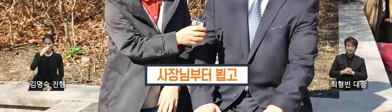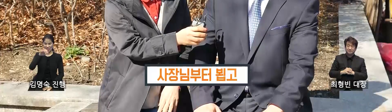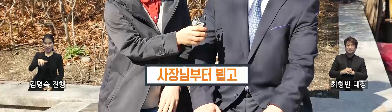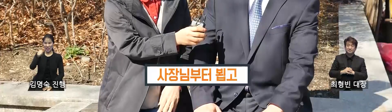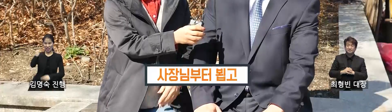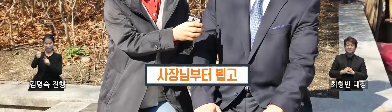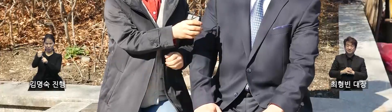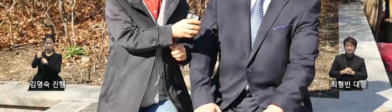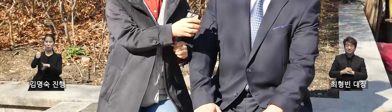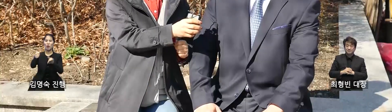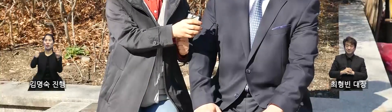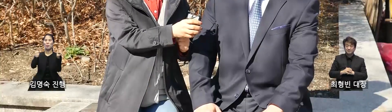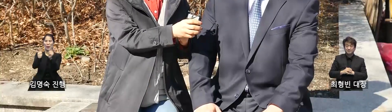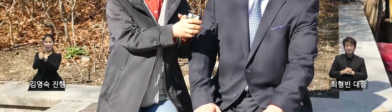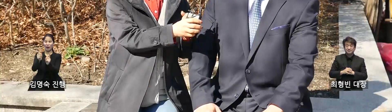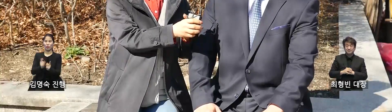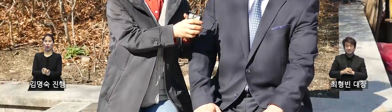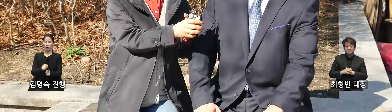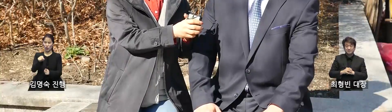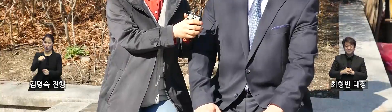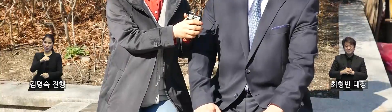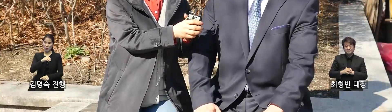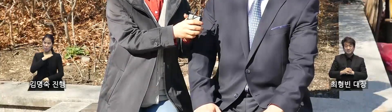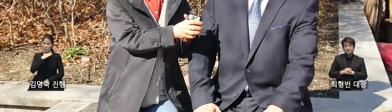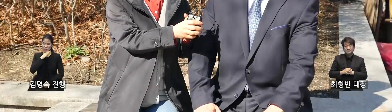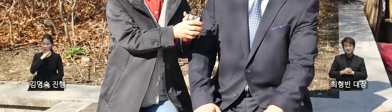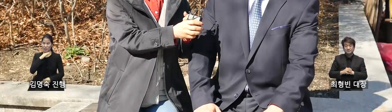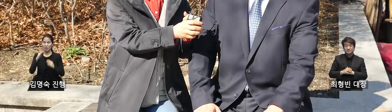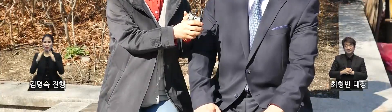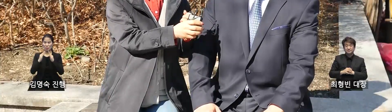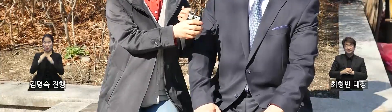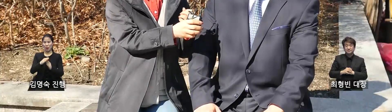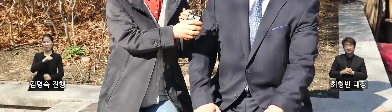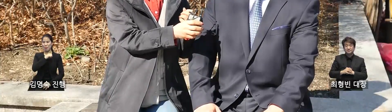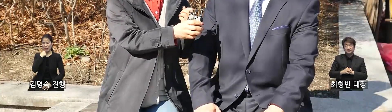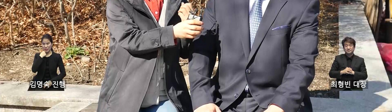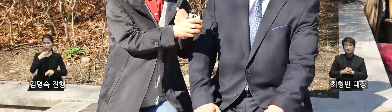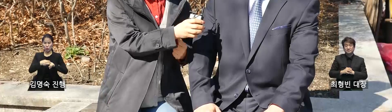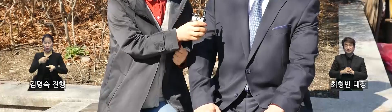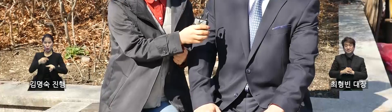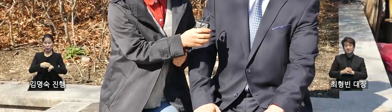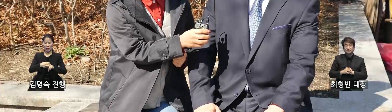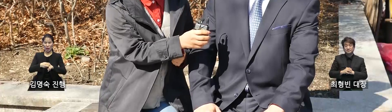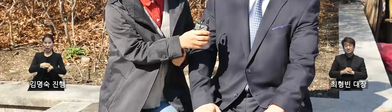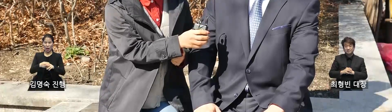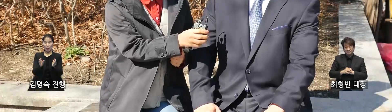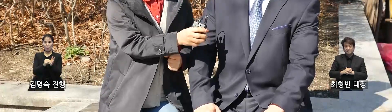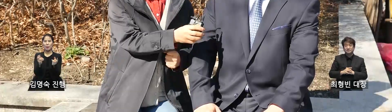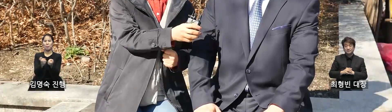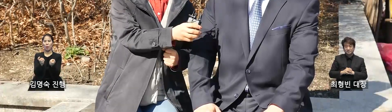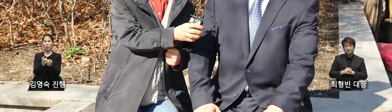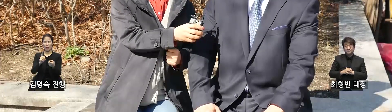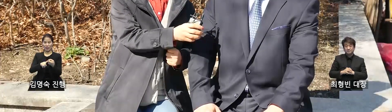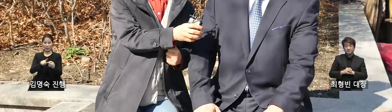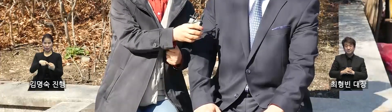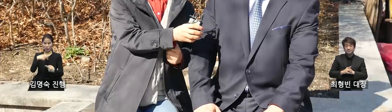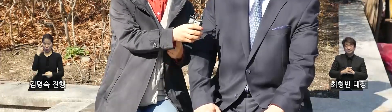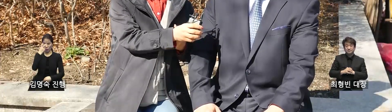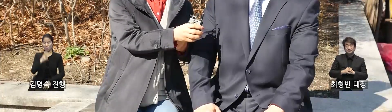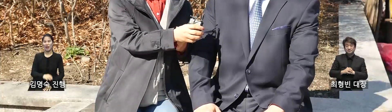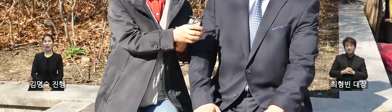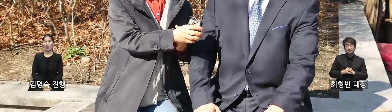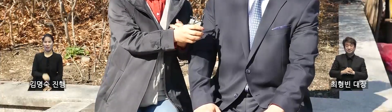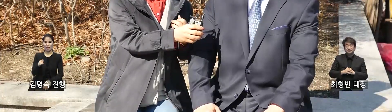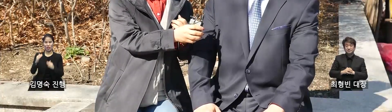만나 뵙고 그 다음에 이 집만의 그 어떤 생선의 요리 어떤 맛을 내는 노하우가 있는지 예 또